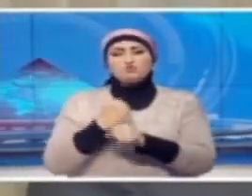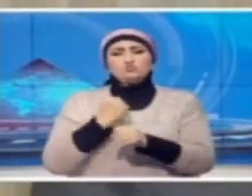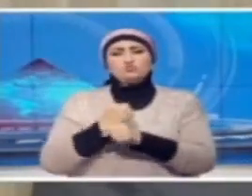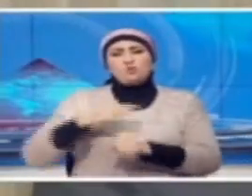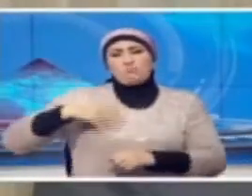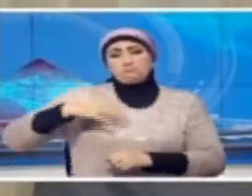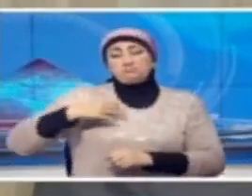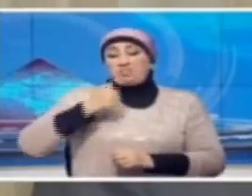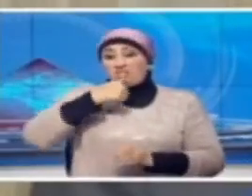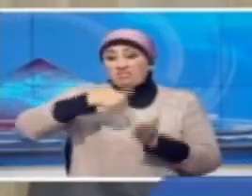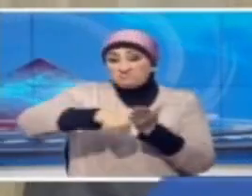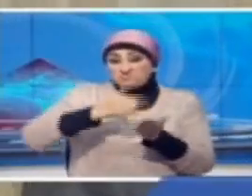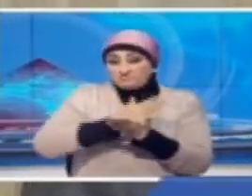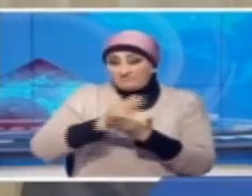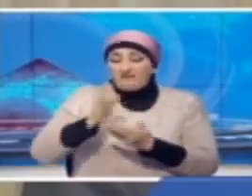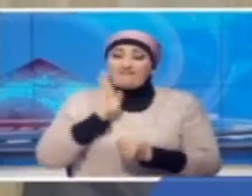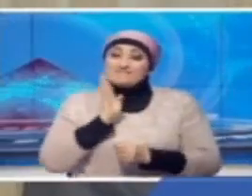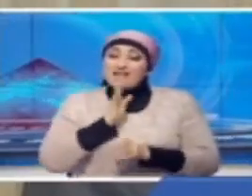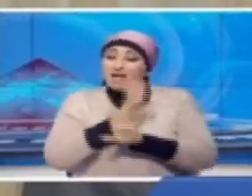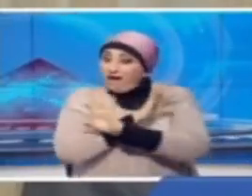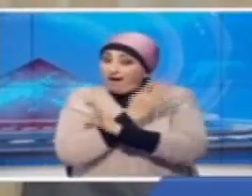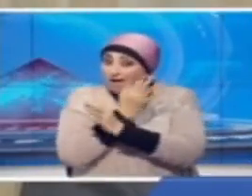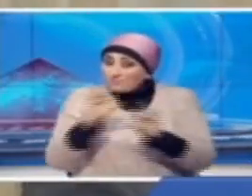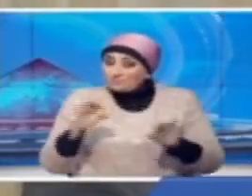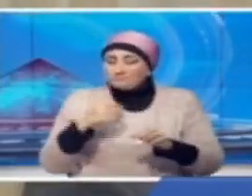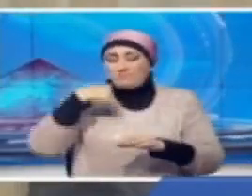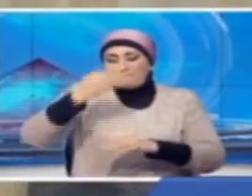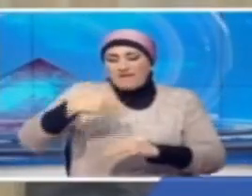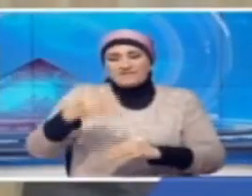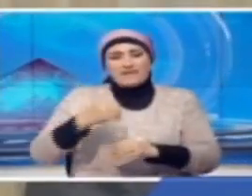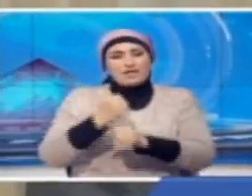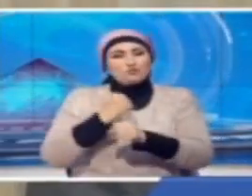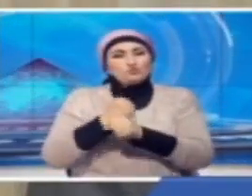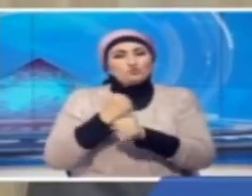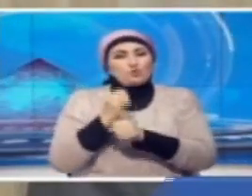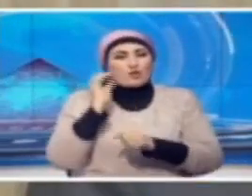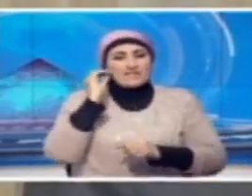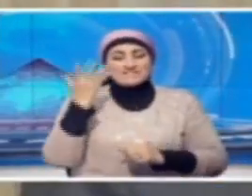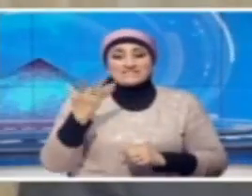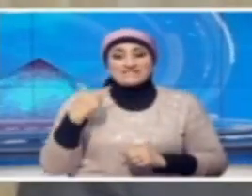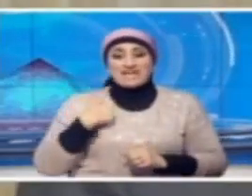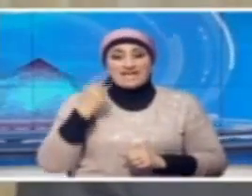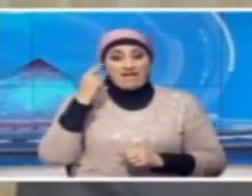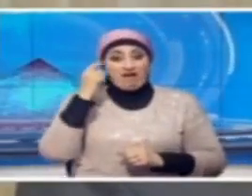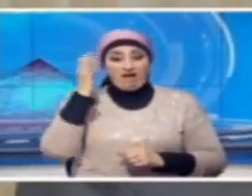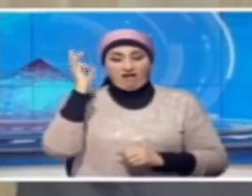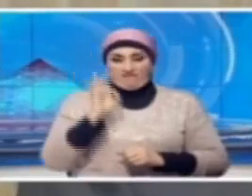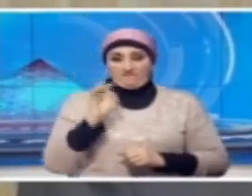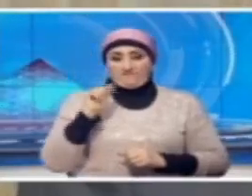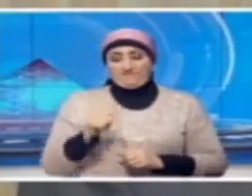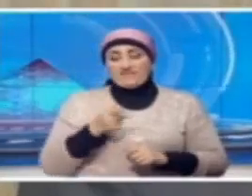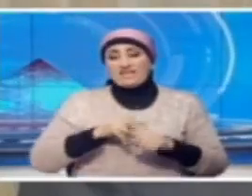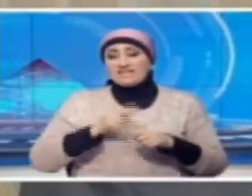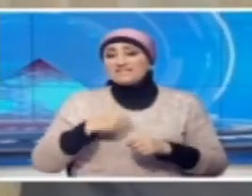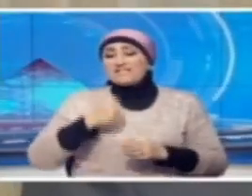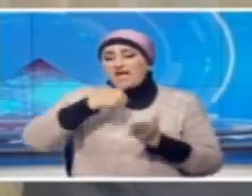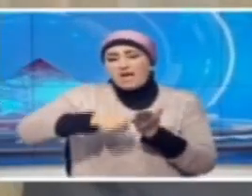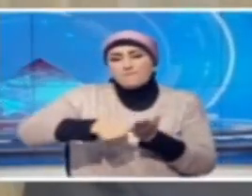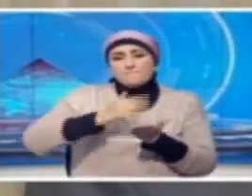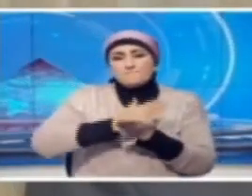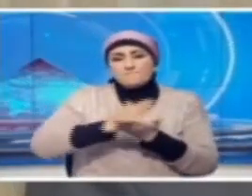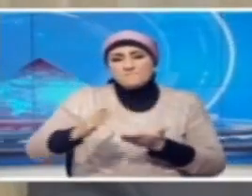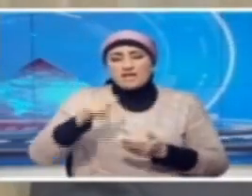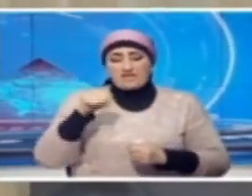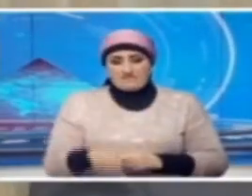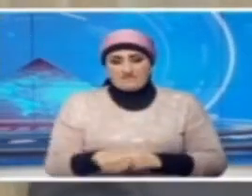الكبار بالنواحي الاقتصادية والإنتاجية، وإزاي نركز على تنمية مهارات الدارسين الكبار، لأن محو الأمية أو